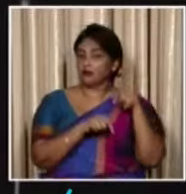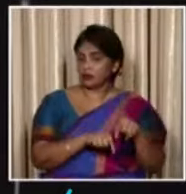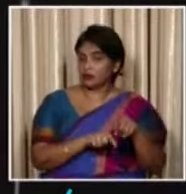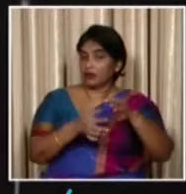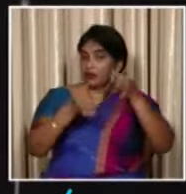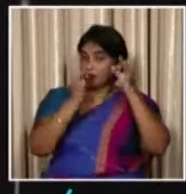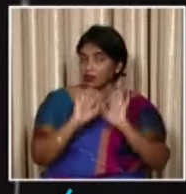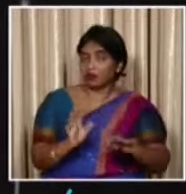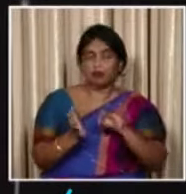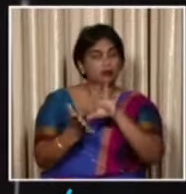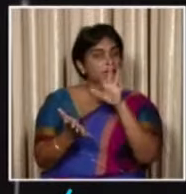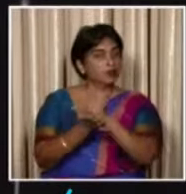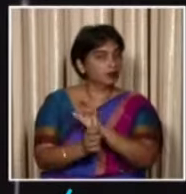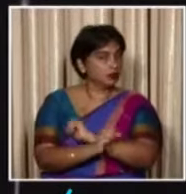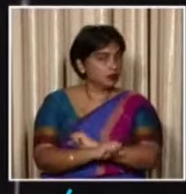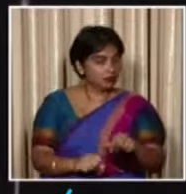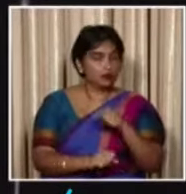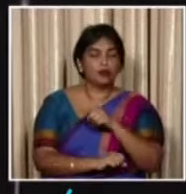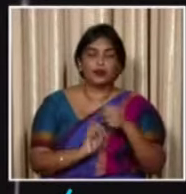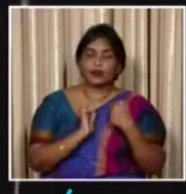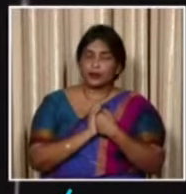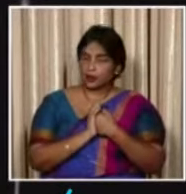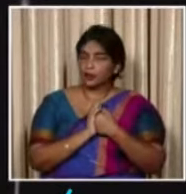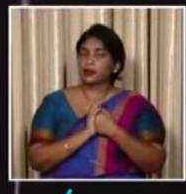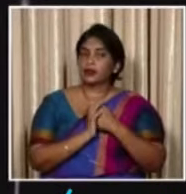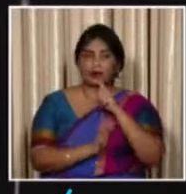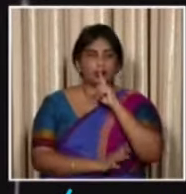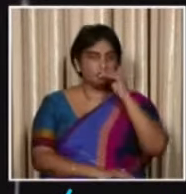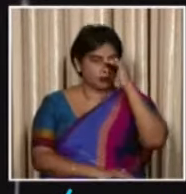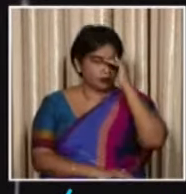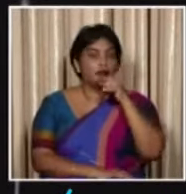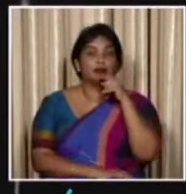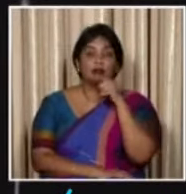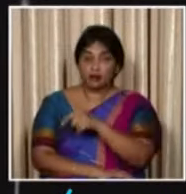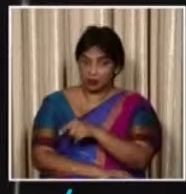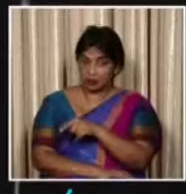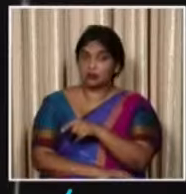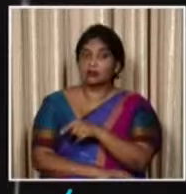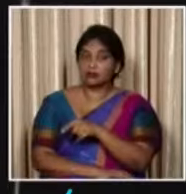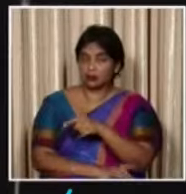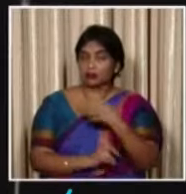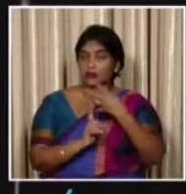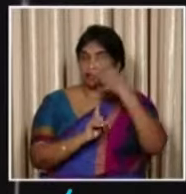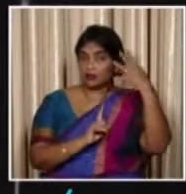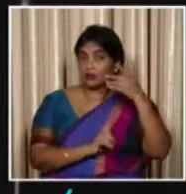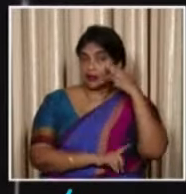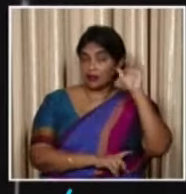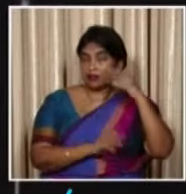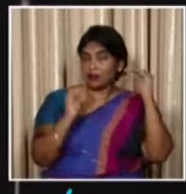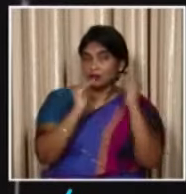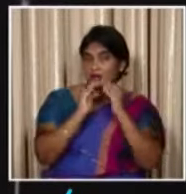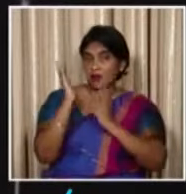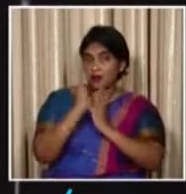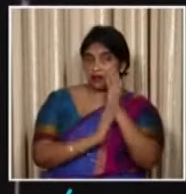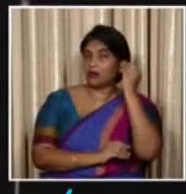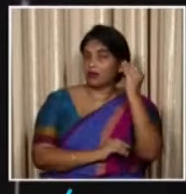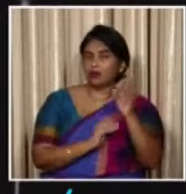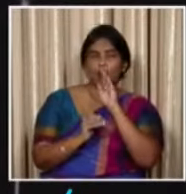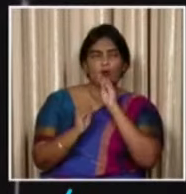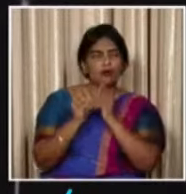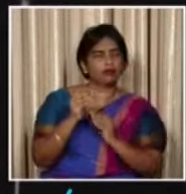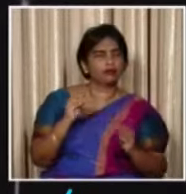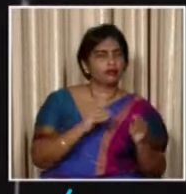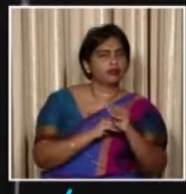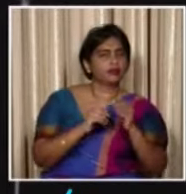හරියට නිර්වචනය කළේ නැත්නම් ගරු නියෝජ්‍ය මේ කතානායකතුමනි ඒ අයටත් අපි සමාන අයිතිවාසිකම් දෙනවා කියලා කියන්නේ වක්‍රව